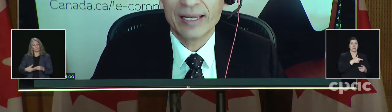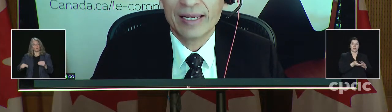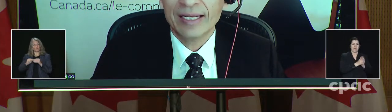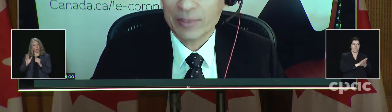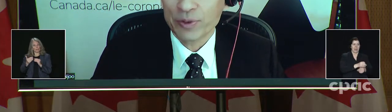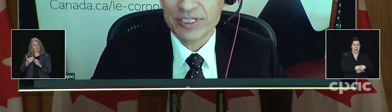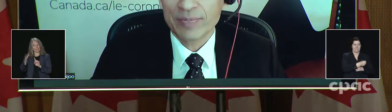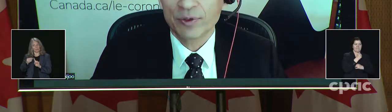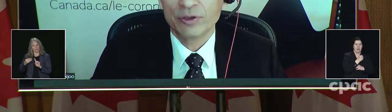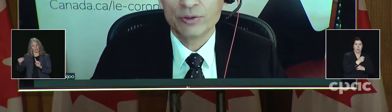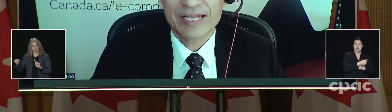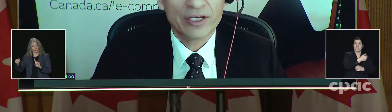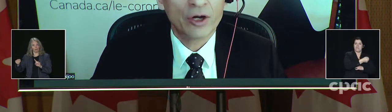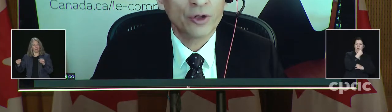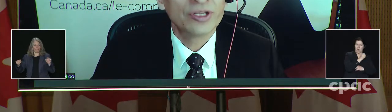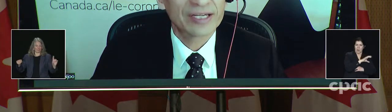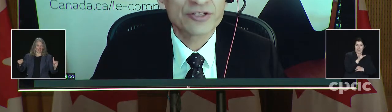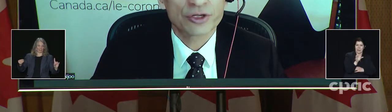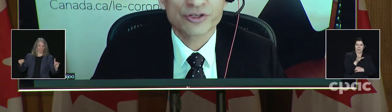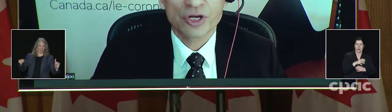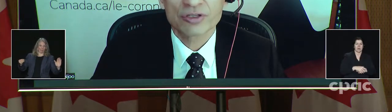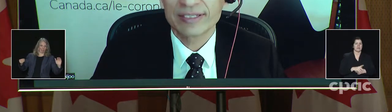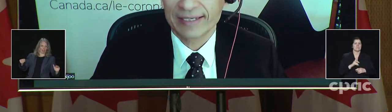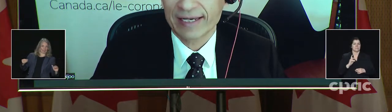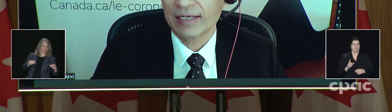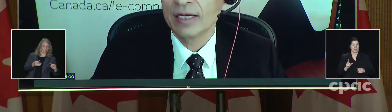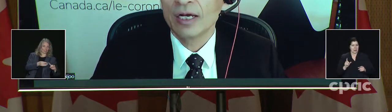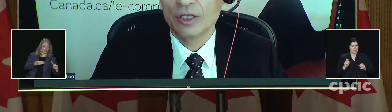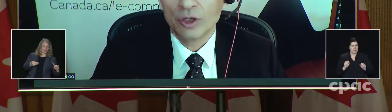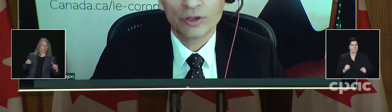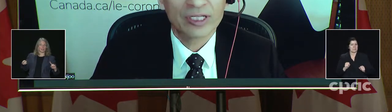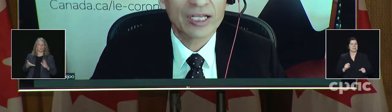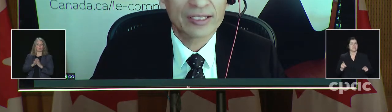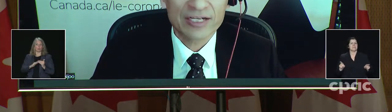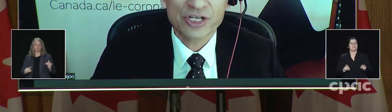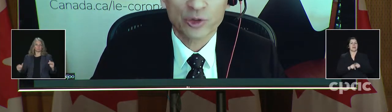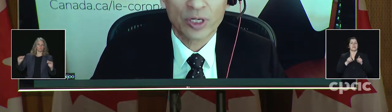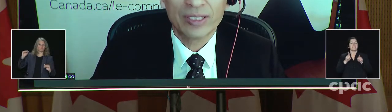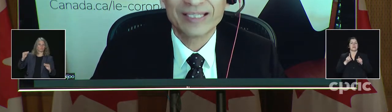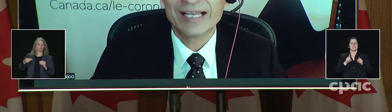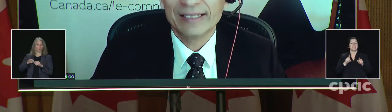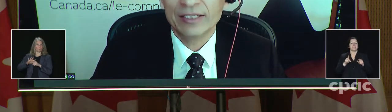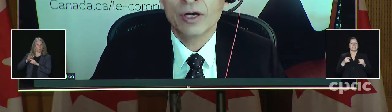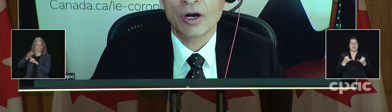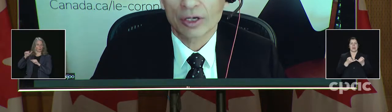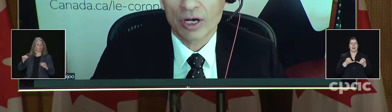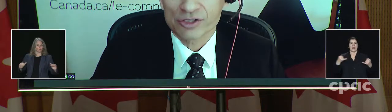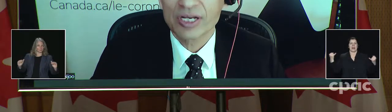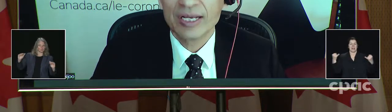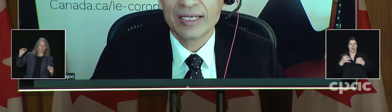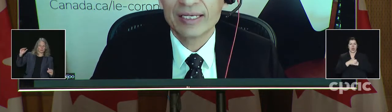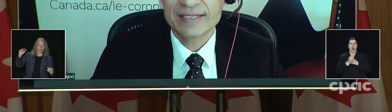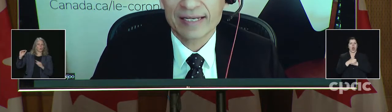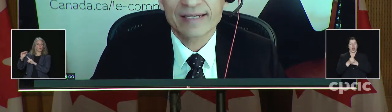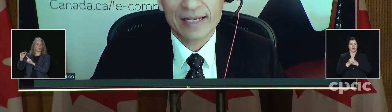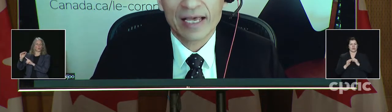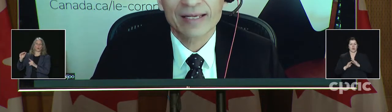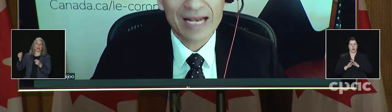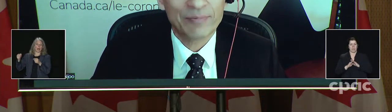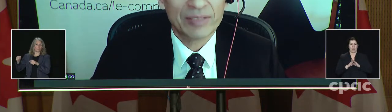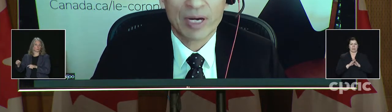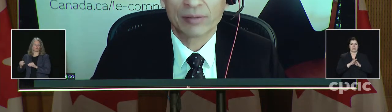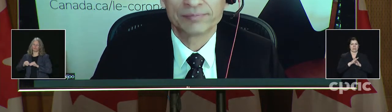Canada, il est possible que nous ayons une résurgence de cas le long de la trajectoire de la ligne orange qui